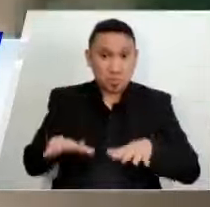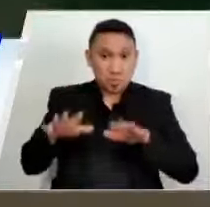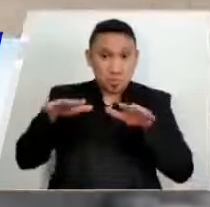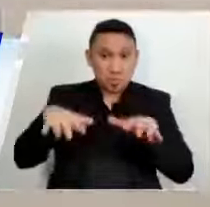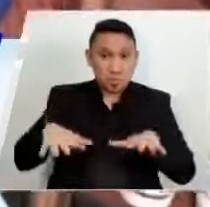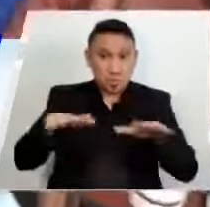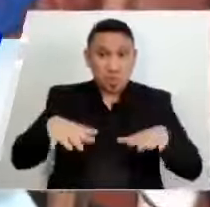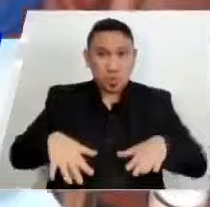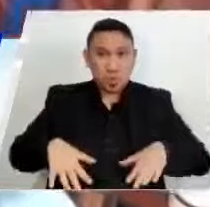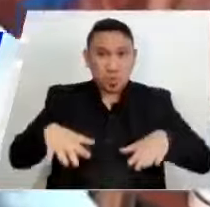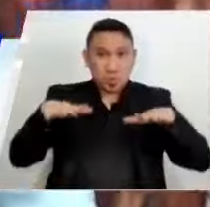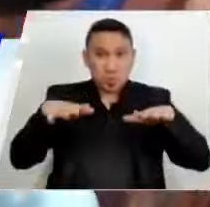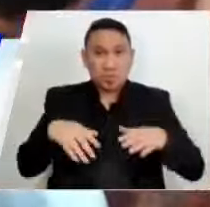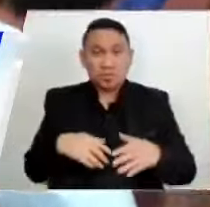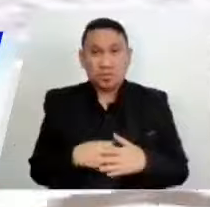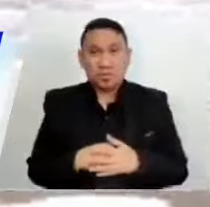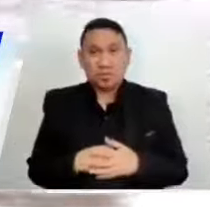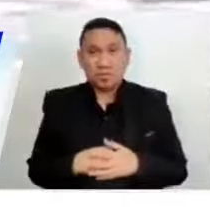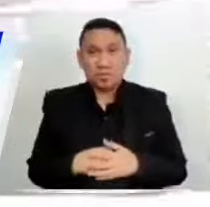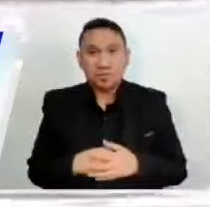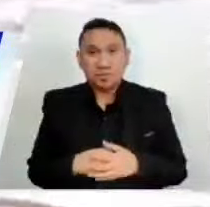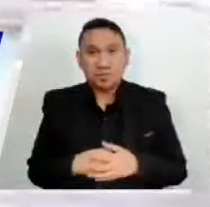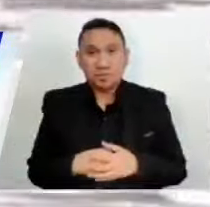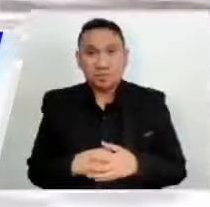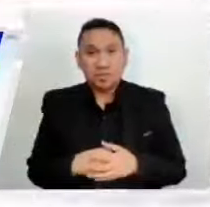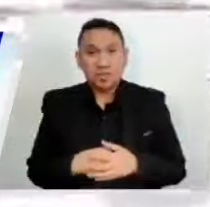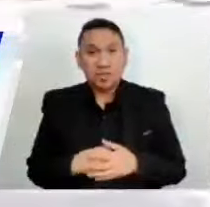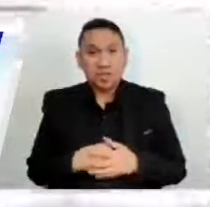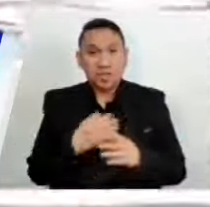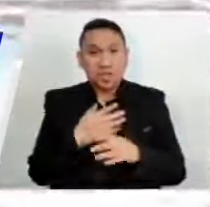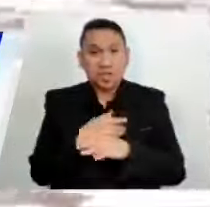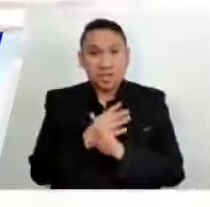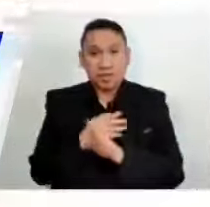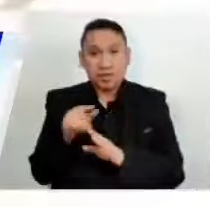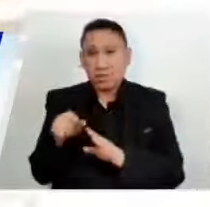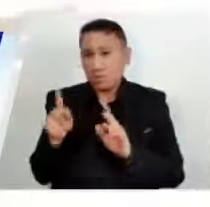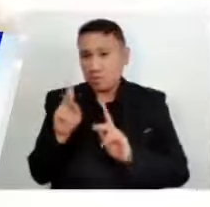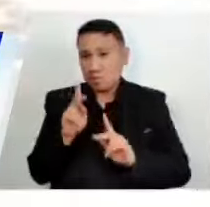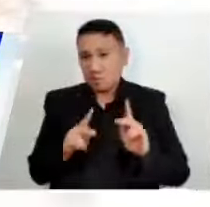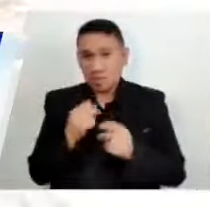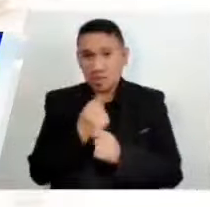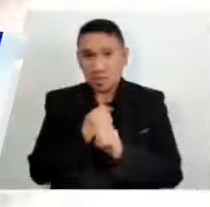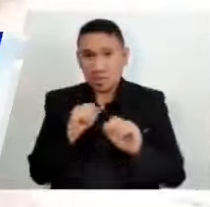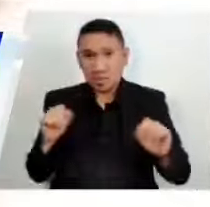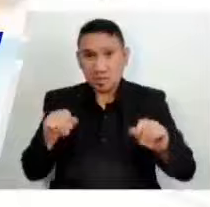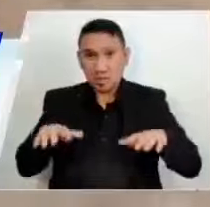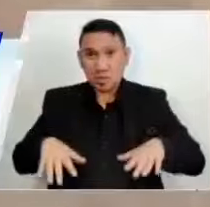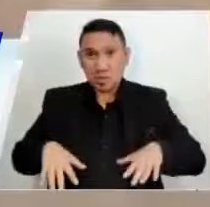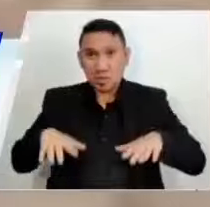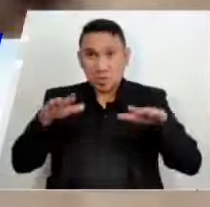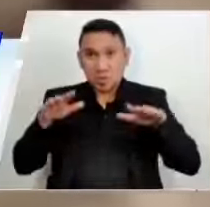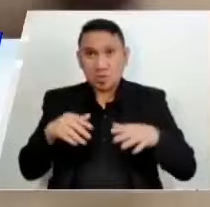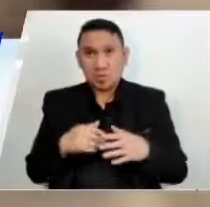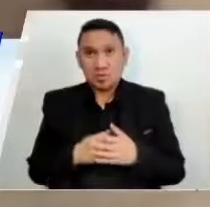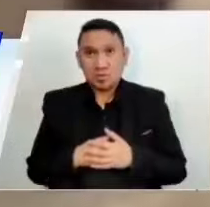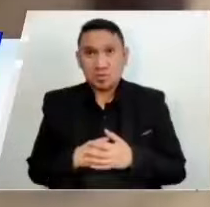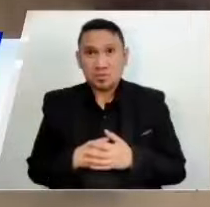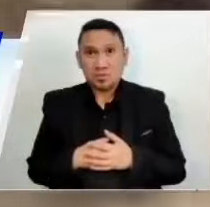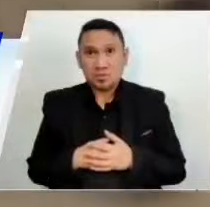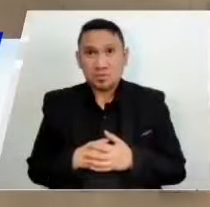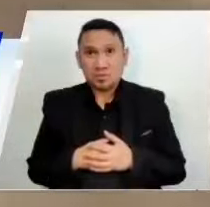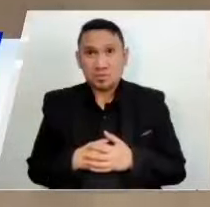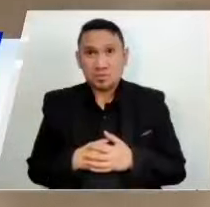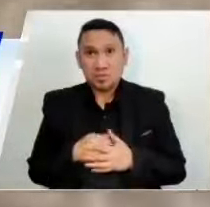del Norte sa Davao City nasagip ang ilang residente matapos umapaw ang tubig sa Davao river ang ilan sa mga